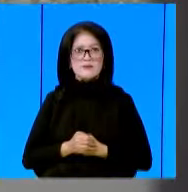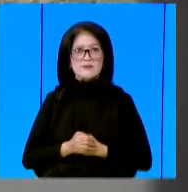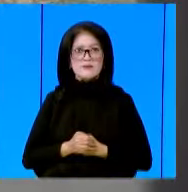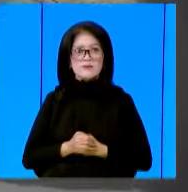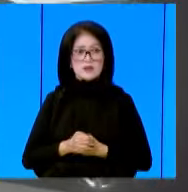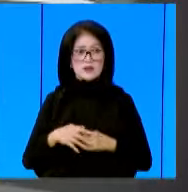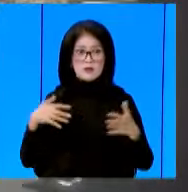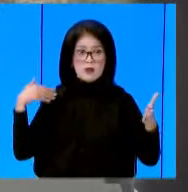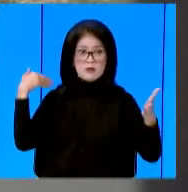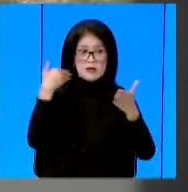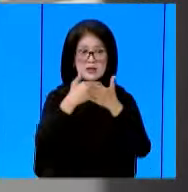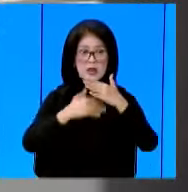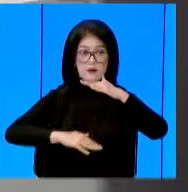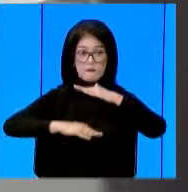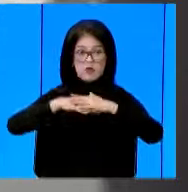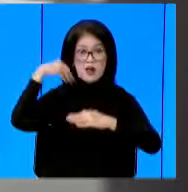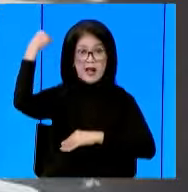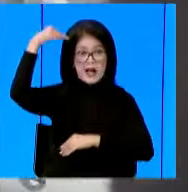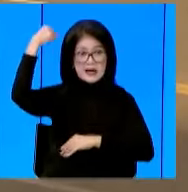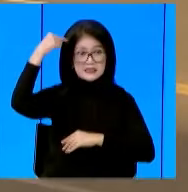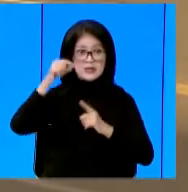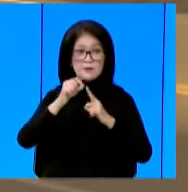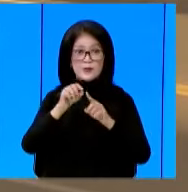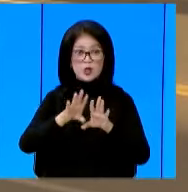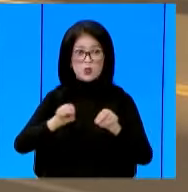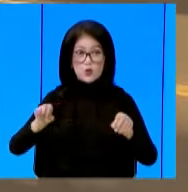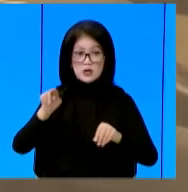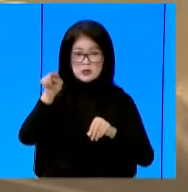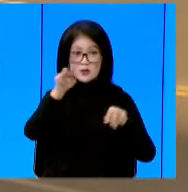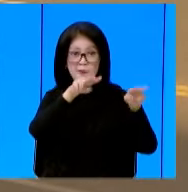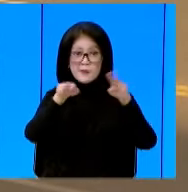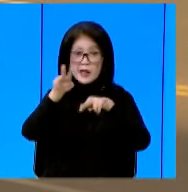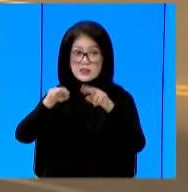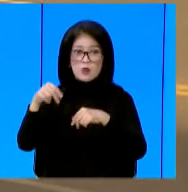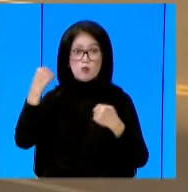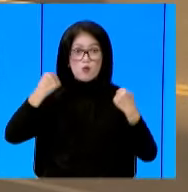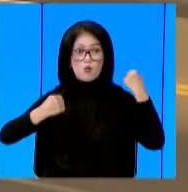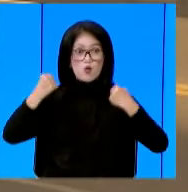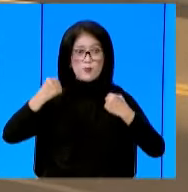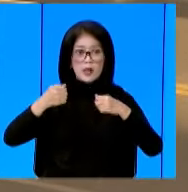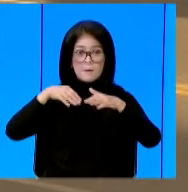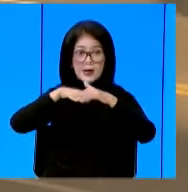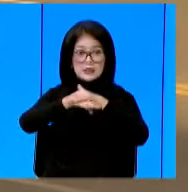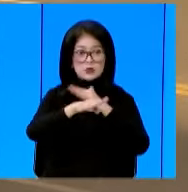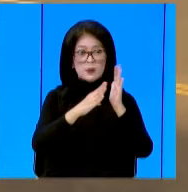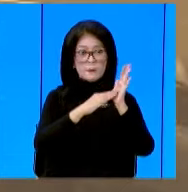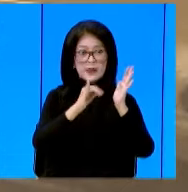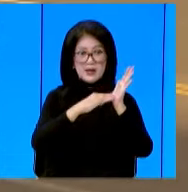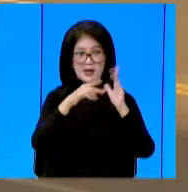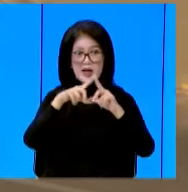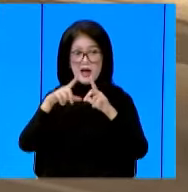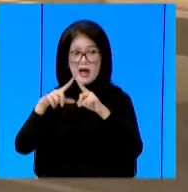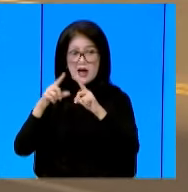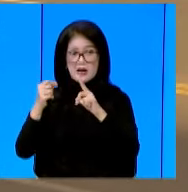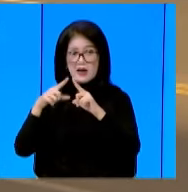Jelang prosesi puncak haji, aparat keamanan Arab Saudi mengencarkan pemeriksaan kendaraan yang akan masuk ke kawasan Mina dan Arafah.